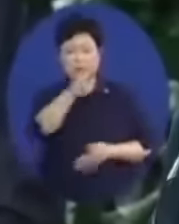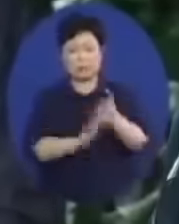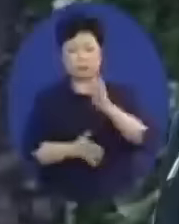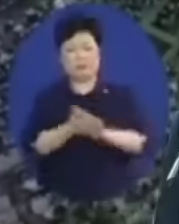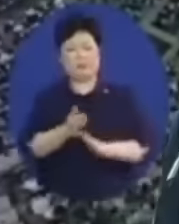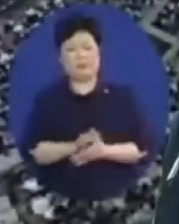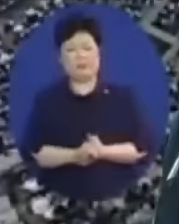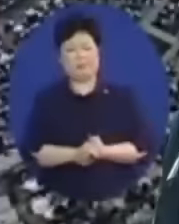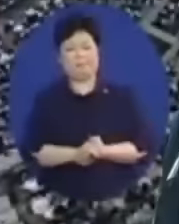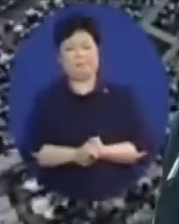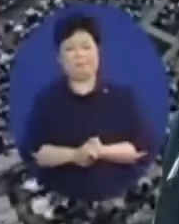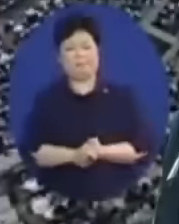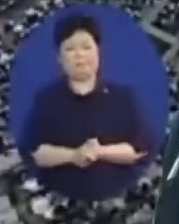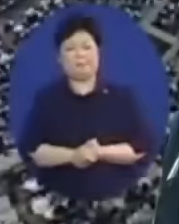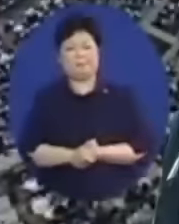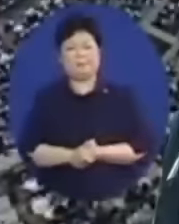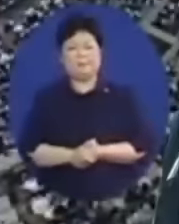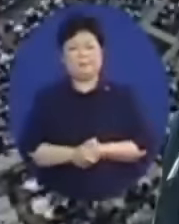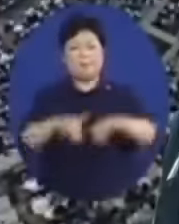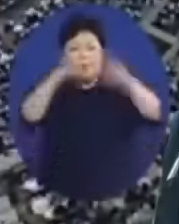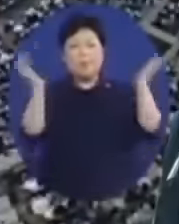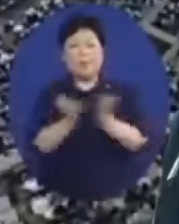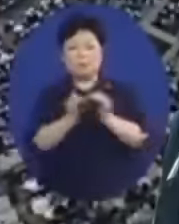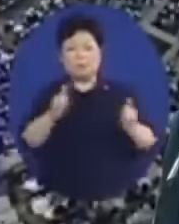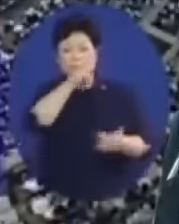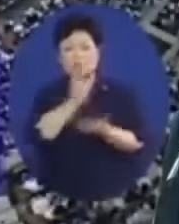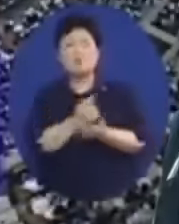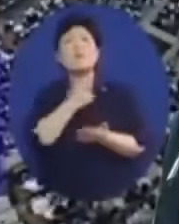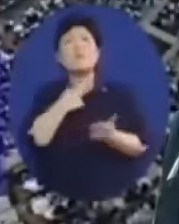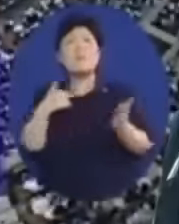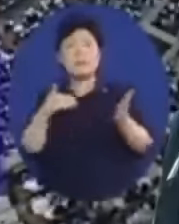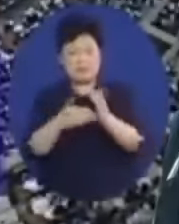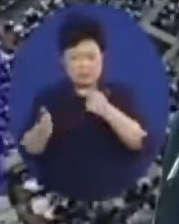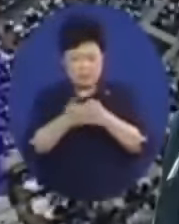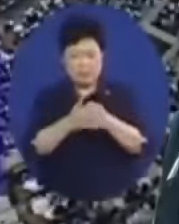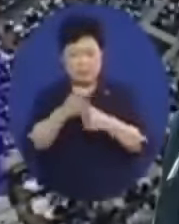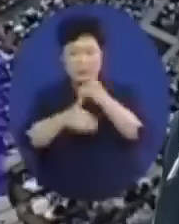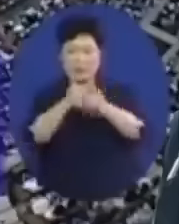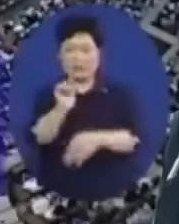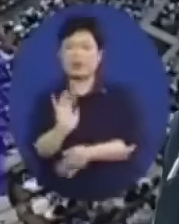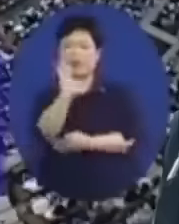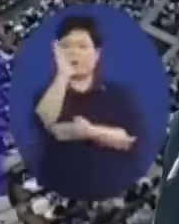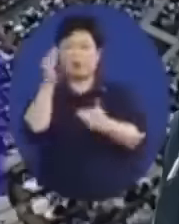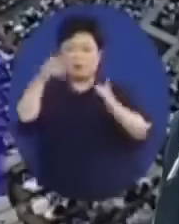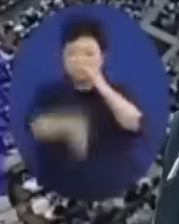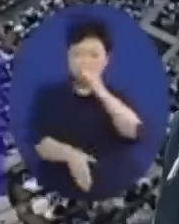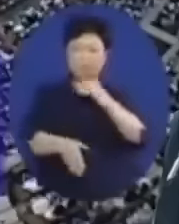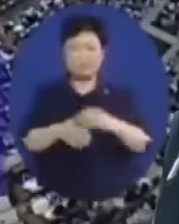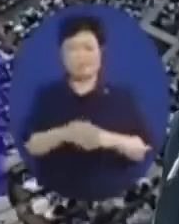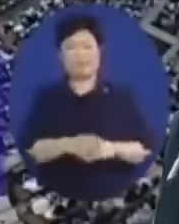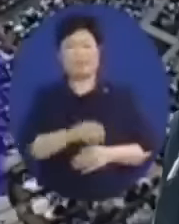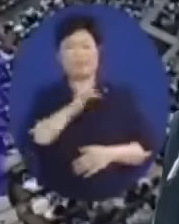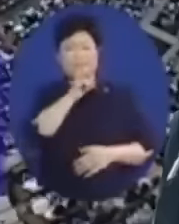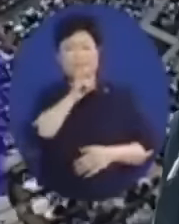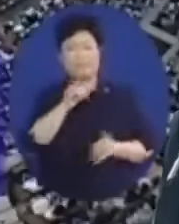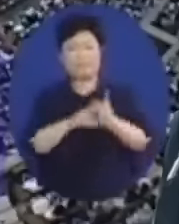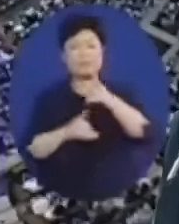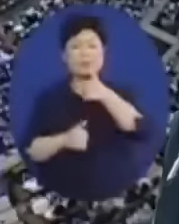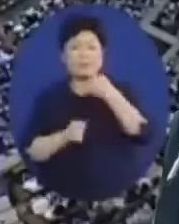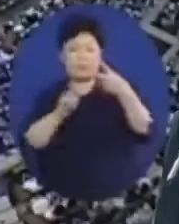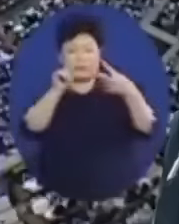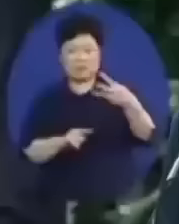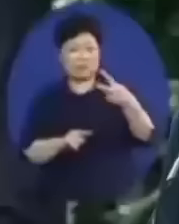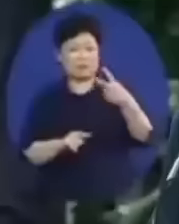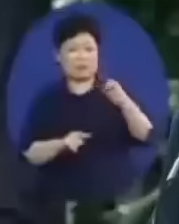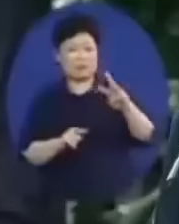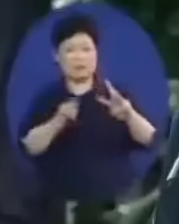없습니다. 또한 모든 사람이 죄를 범하였음에 하나님의 영광에 이르지 못하더니 로마서